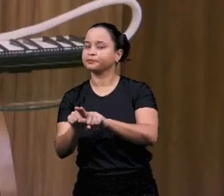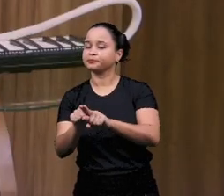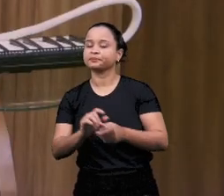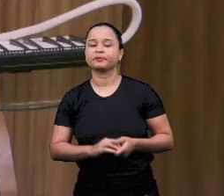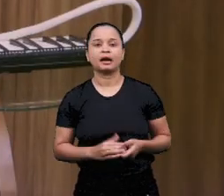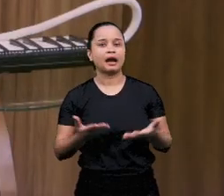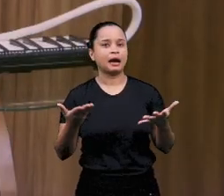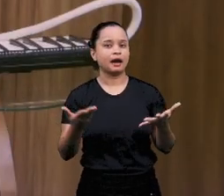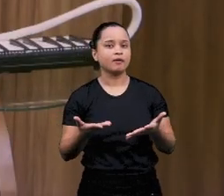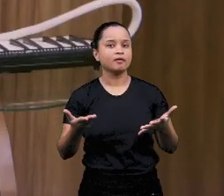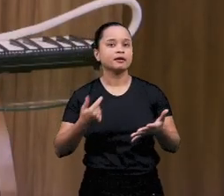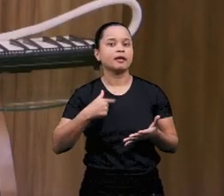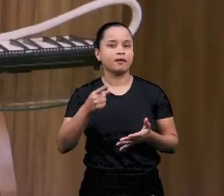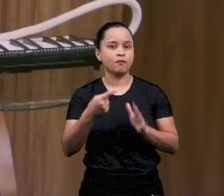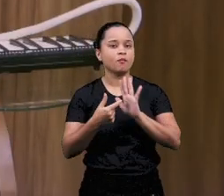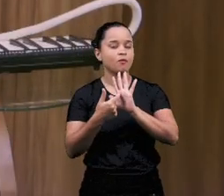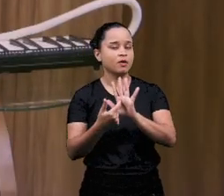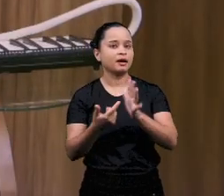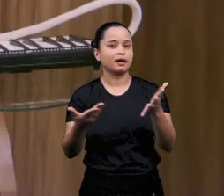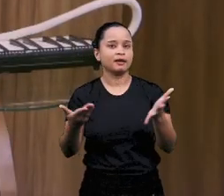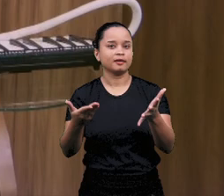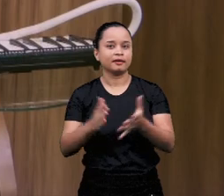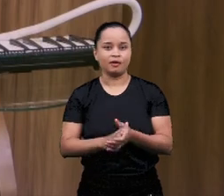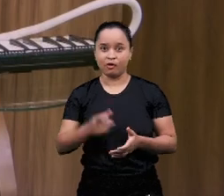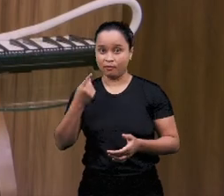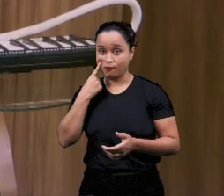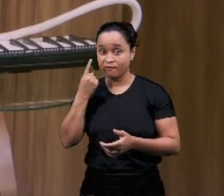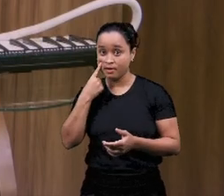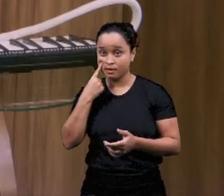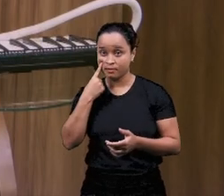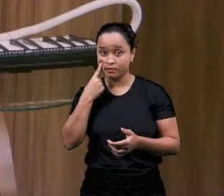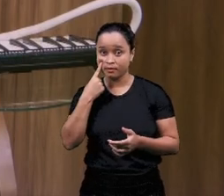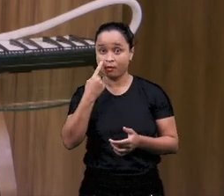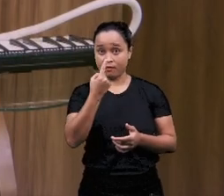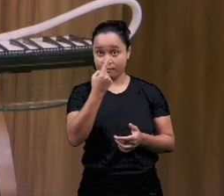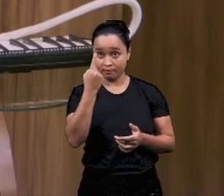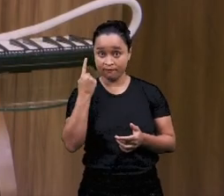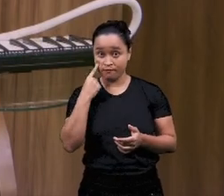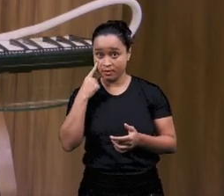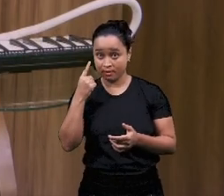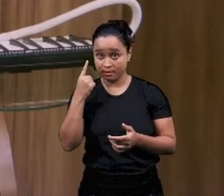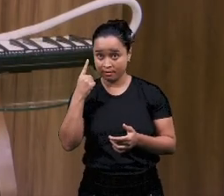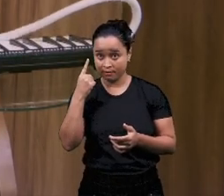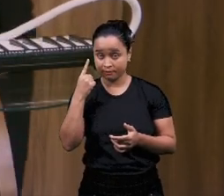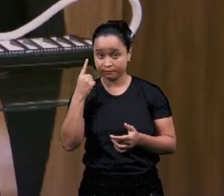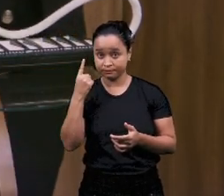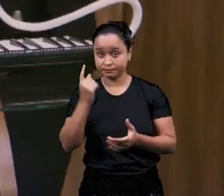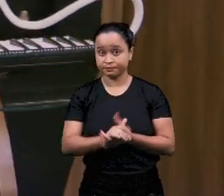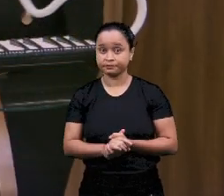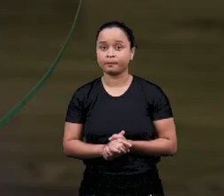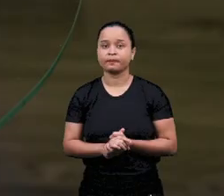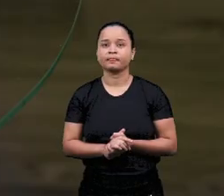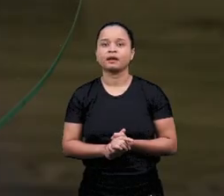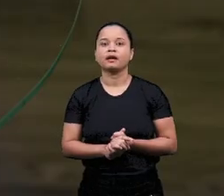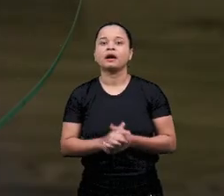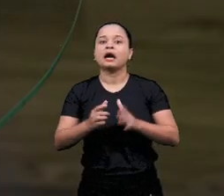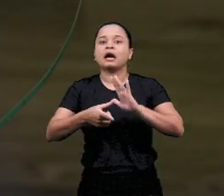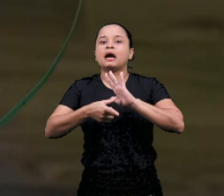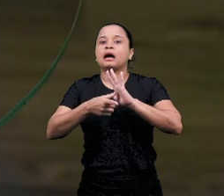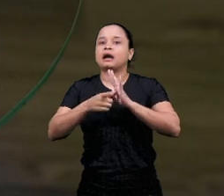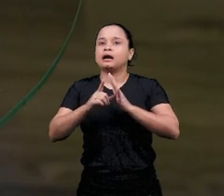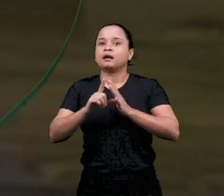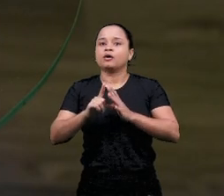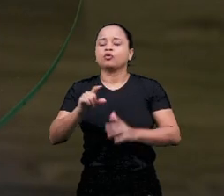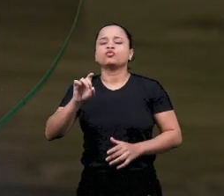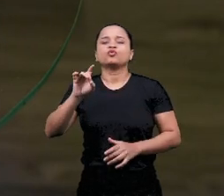Maintenant, je vais vous montrer et jouer dans la mélodica. Et d'abord, sans jouer. Nous allons